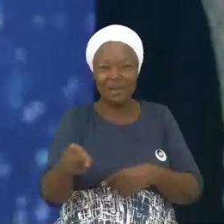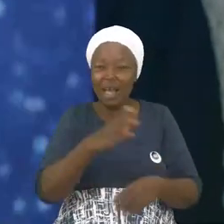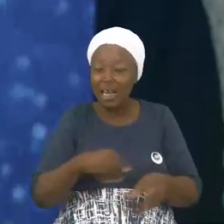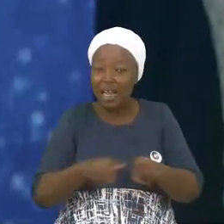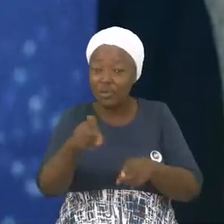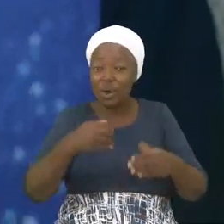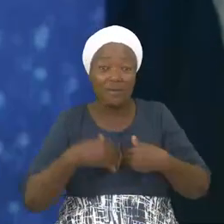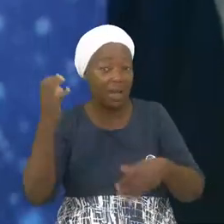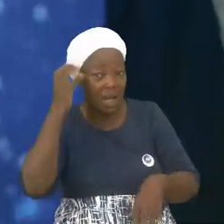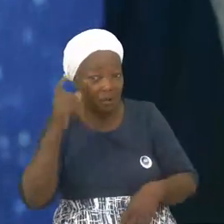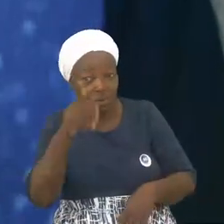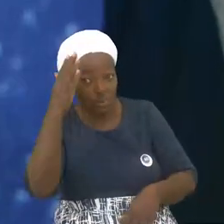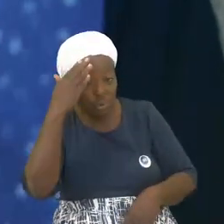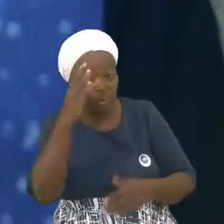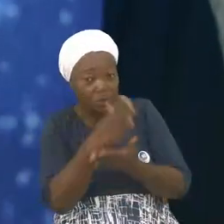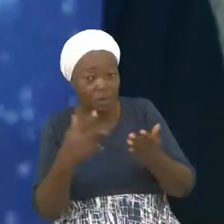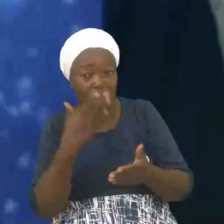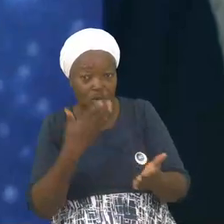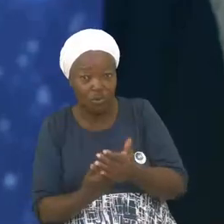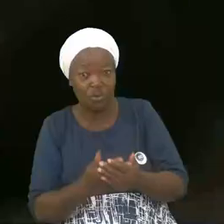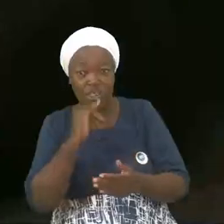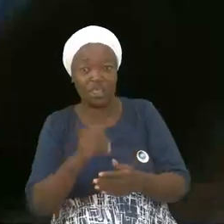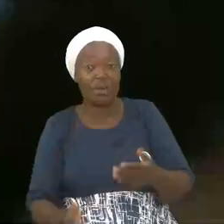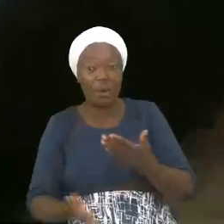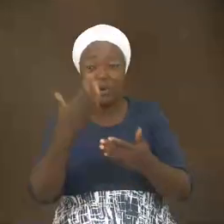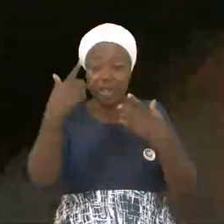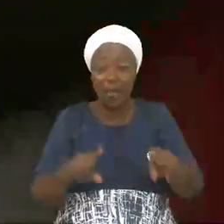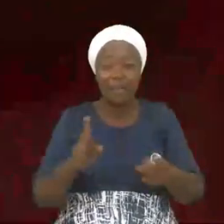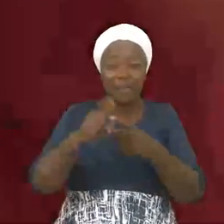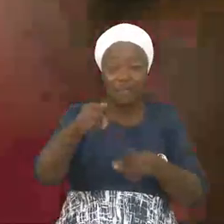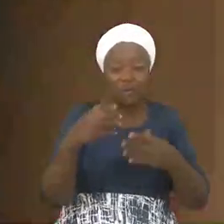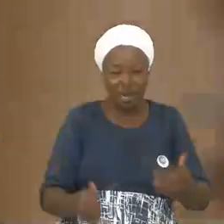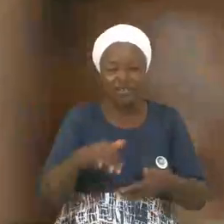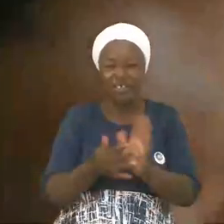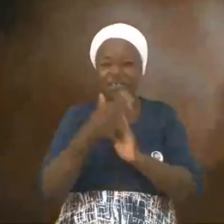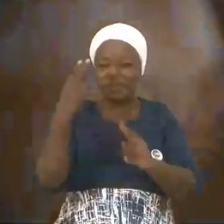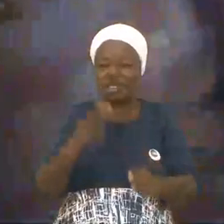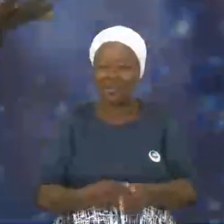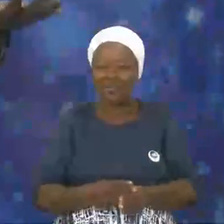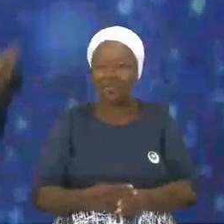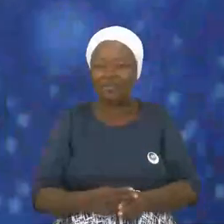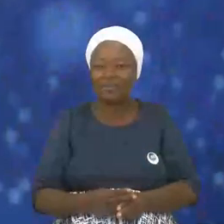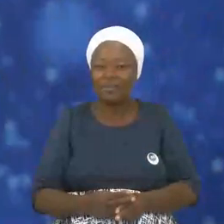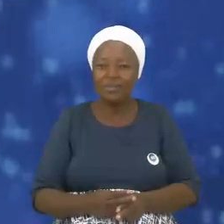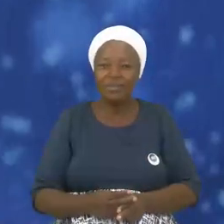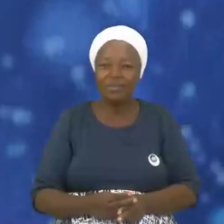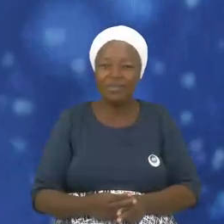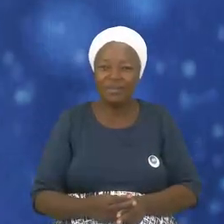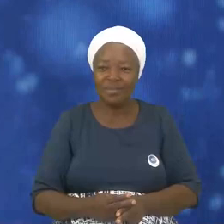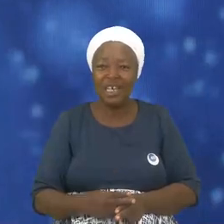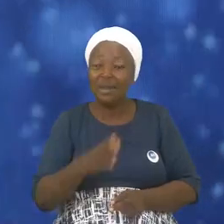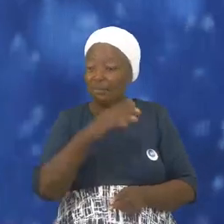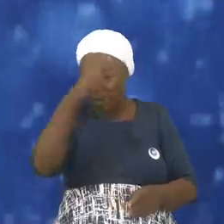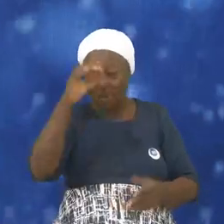bon était sur le point d'arriver dans leur vie. Et comme toi tu as entendu, tu sais, quelque chose de bon va t'arriver.